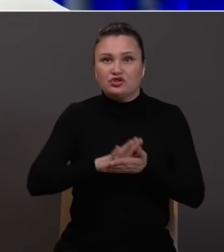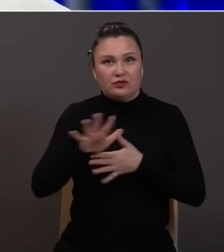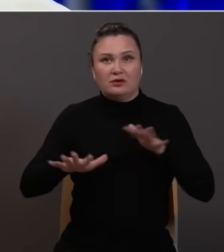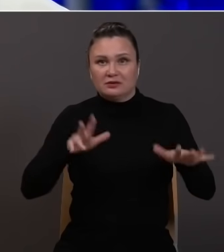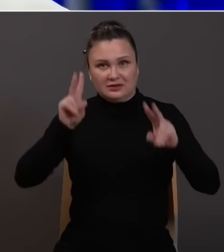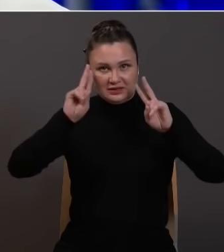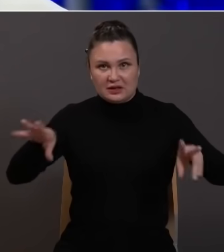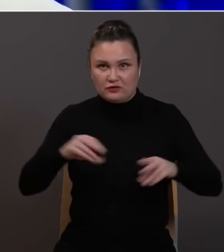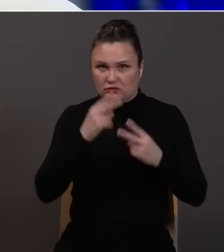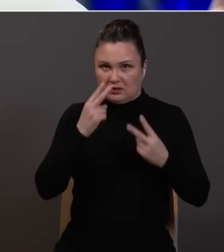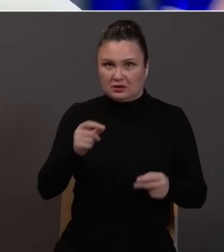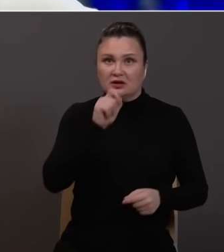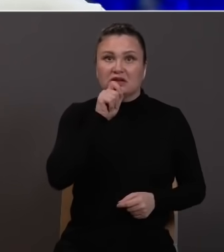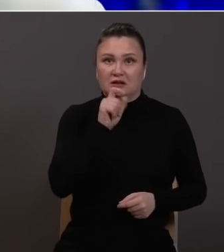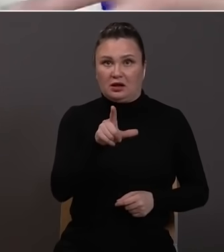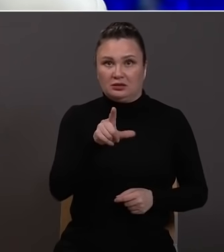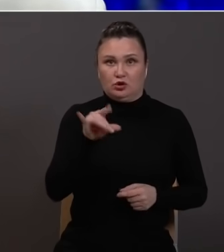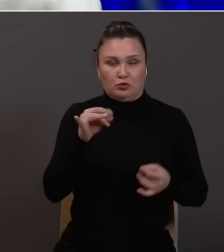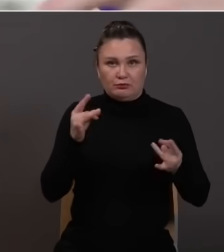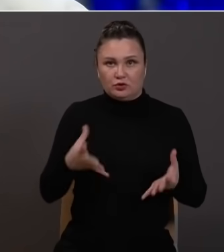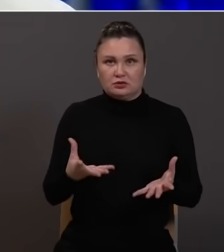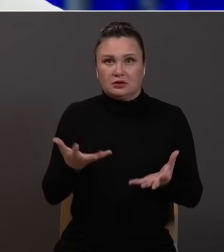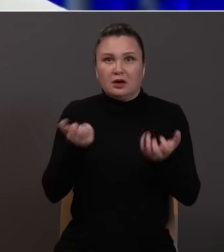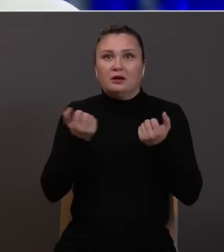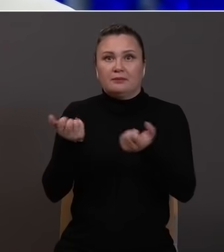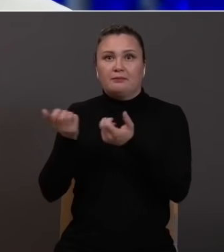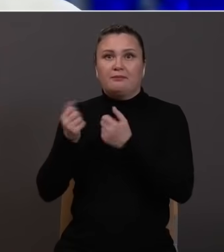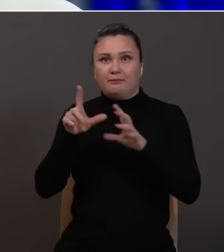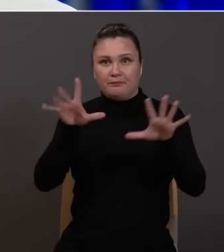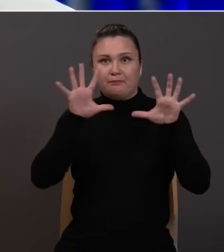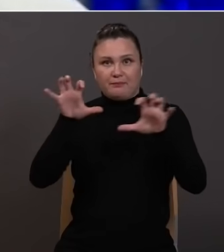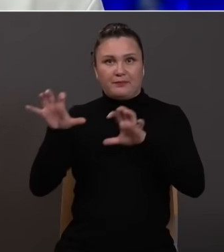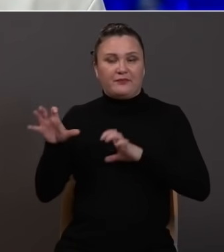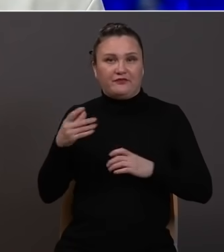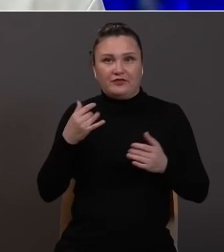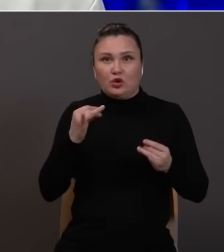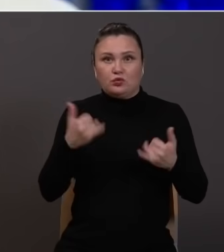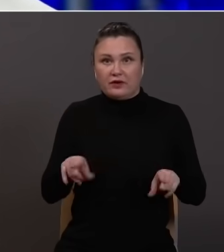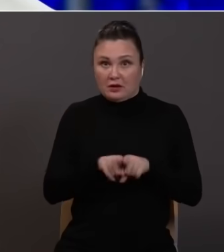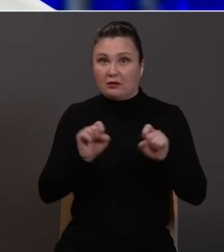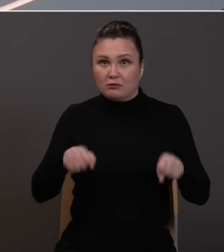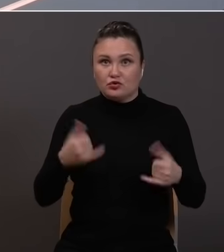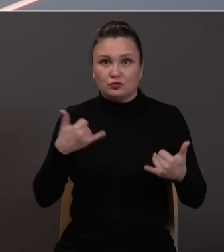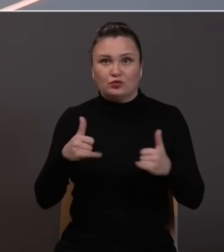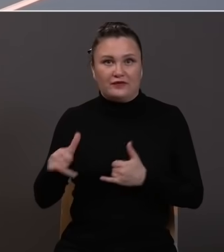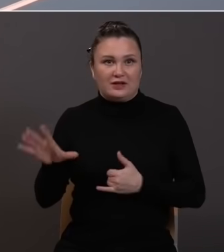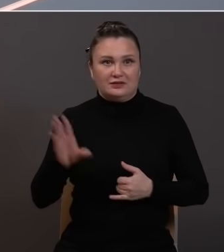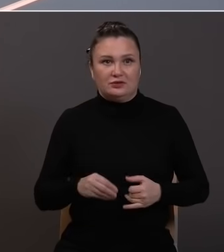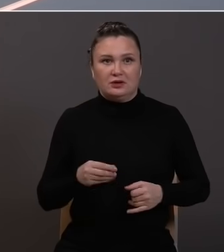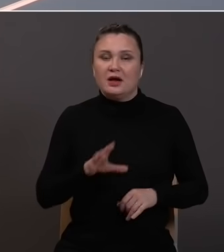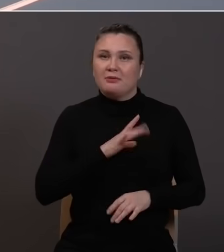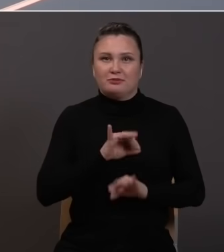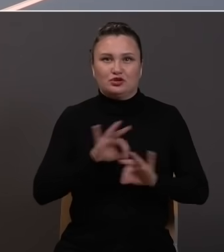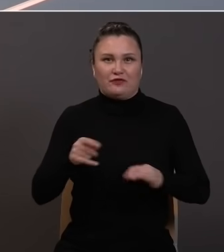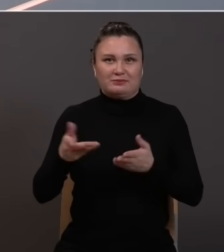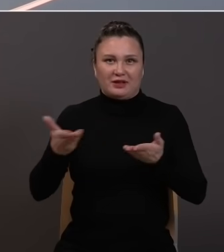знал. Я на все это смотрел с открытым ртом и просто вот поглощал эту информацию и удивлялся, что так можно. Вот было бы здорово вас сюда пригласить